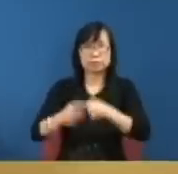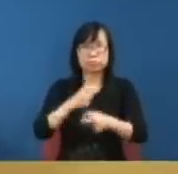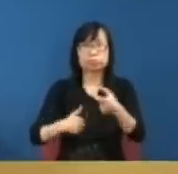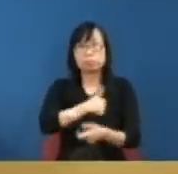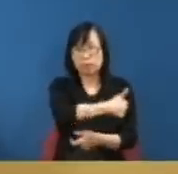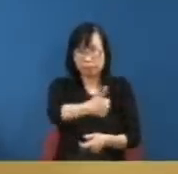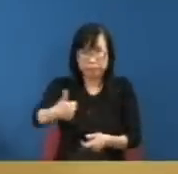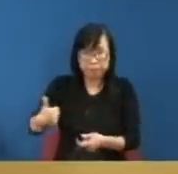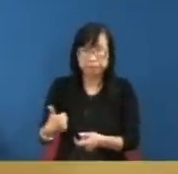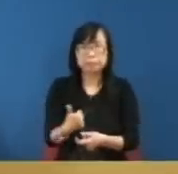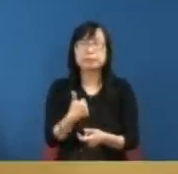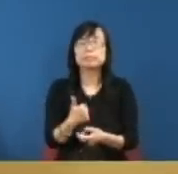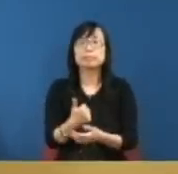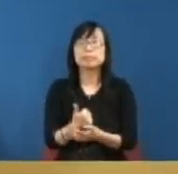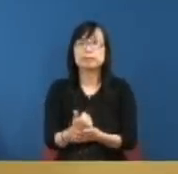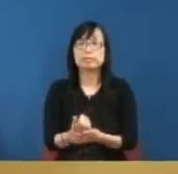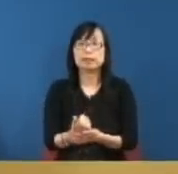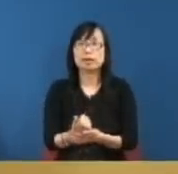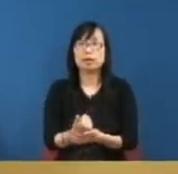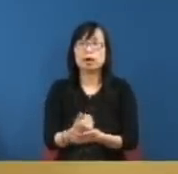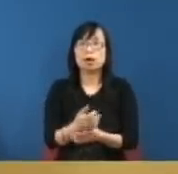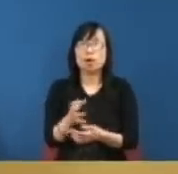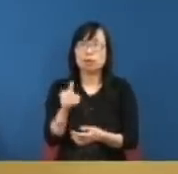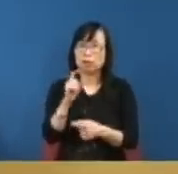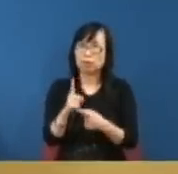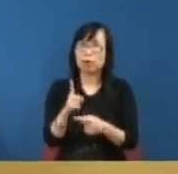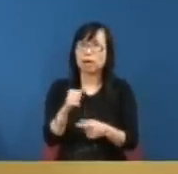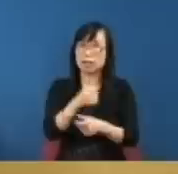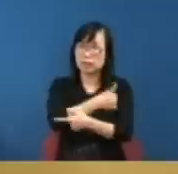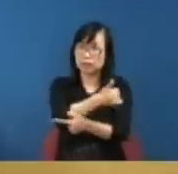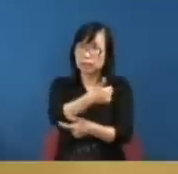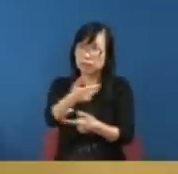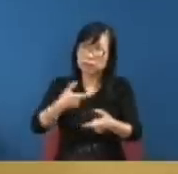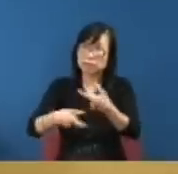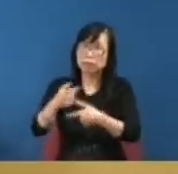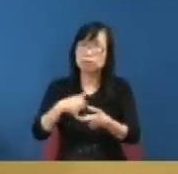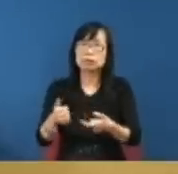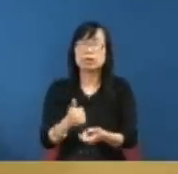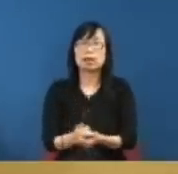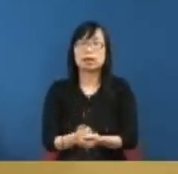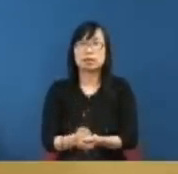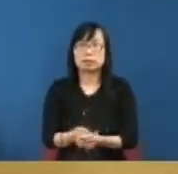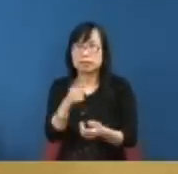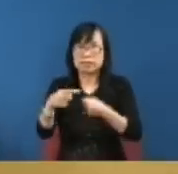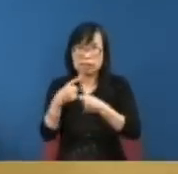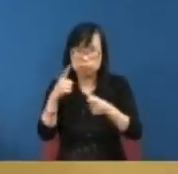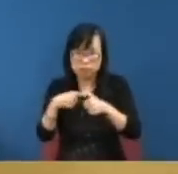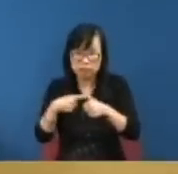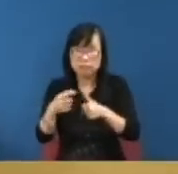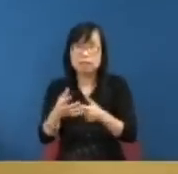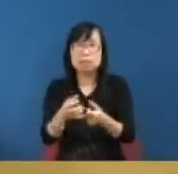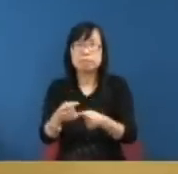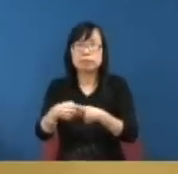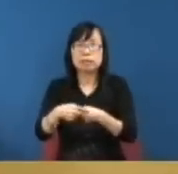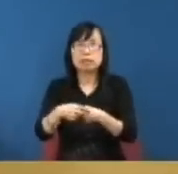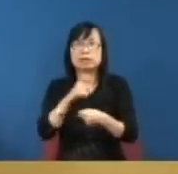榮的時候呢，就是無影無蹤，在經濟衰退的首當其衝。這個就是為什麼越來越多的